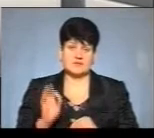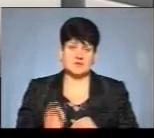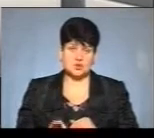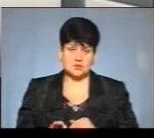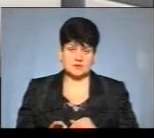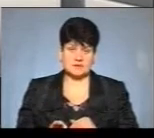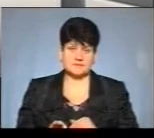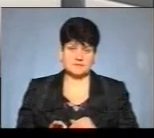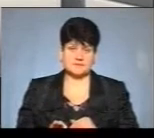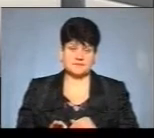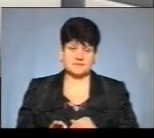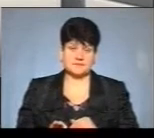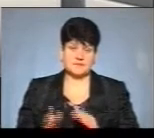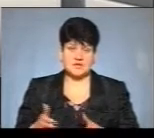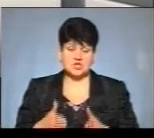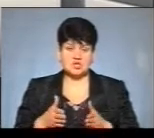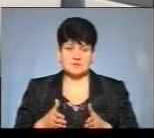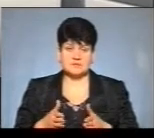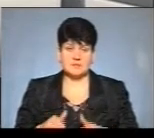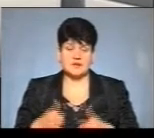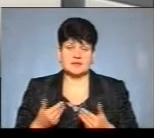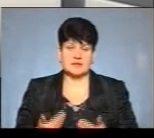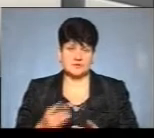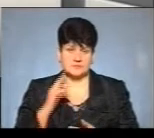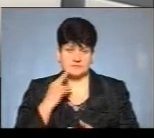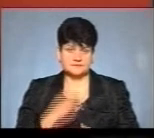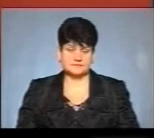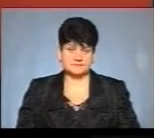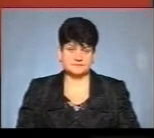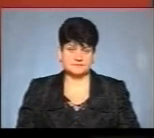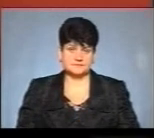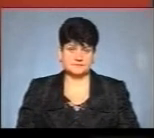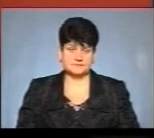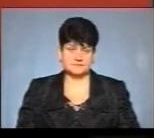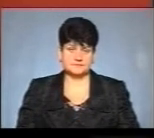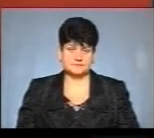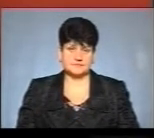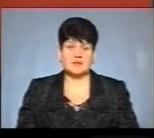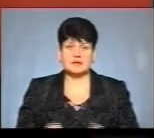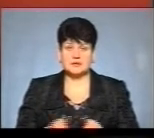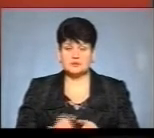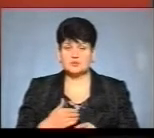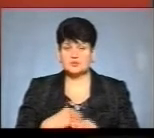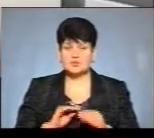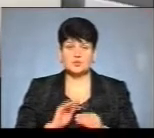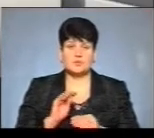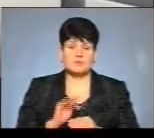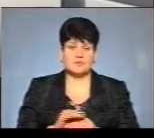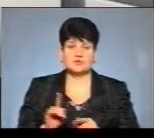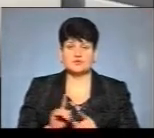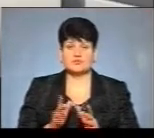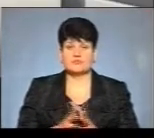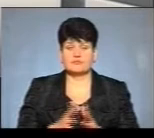83% шлях передачі статевим шляхом. Також хочу додати, що в